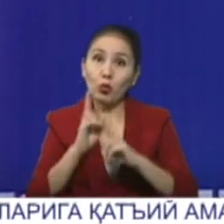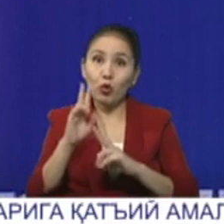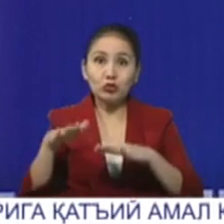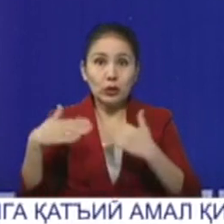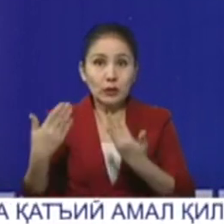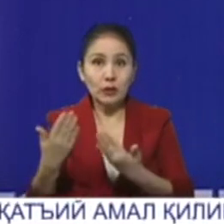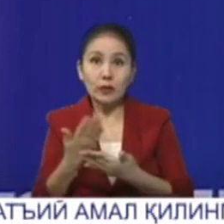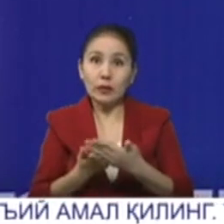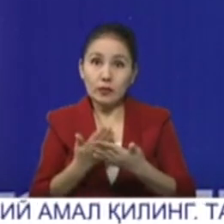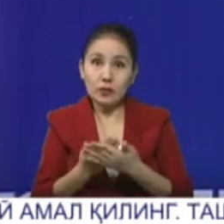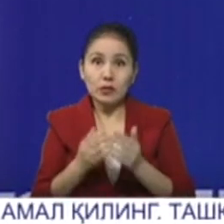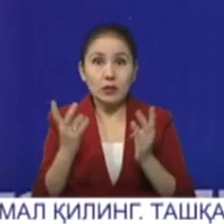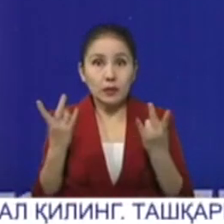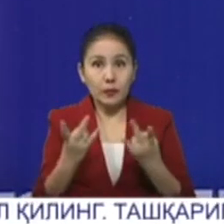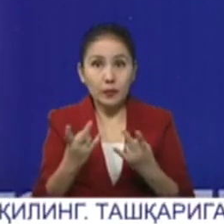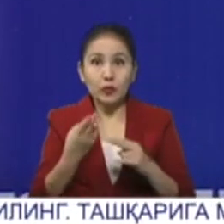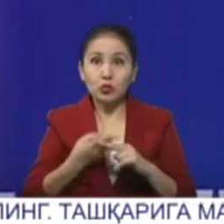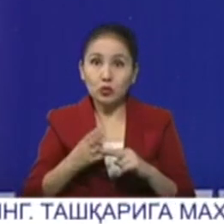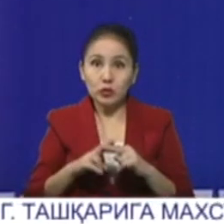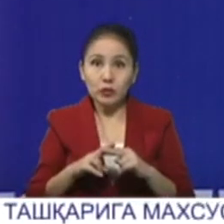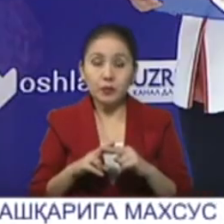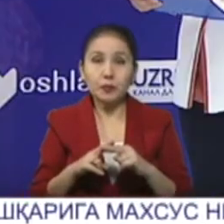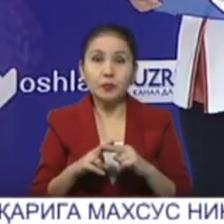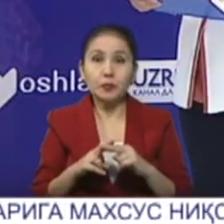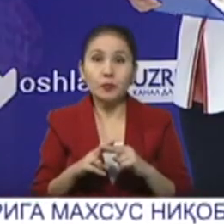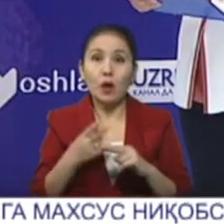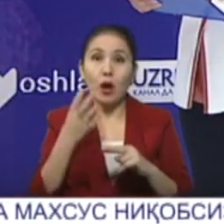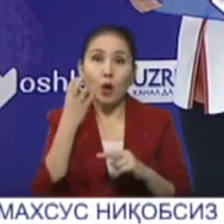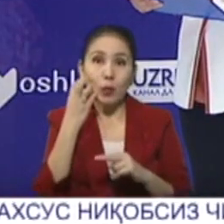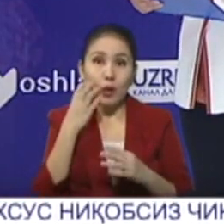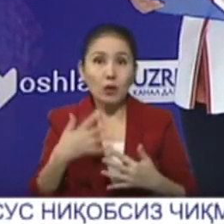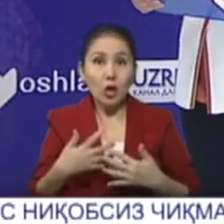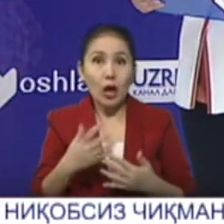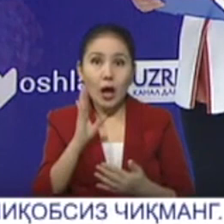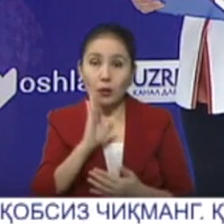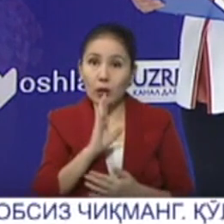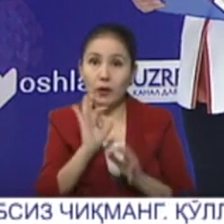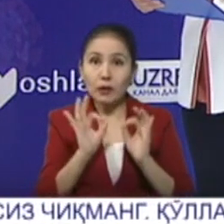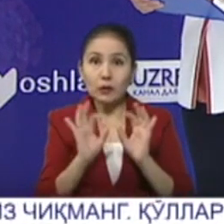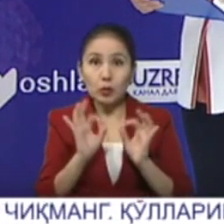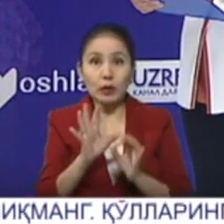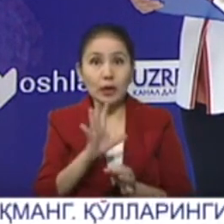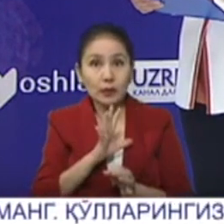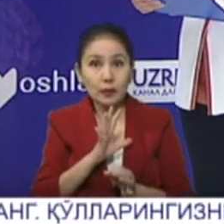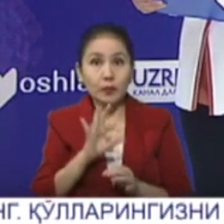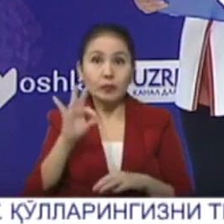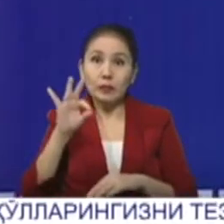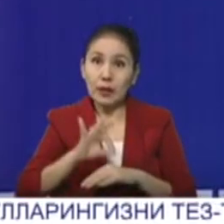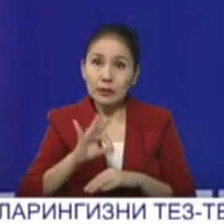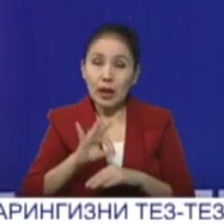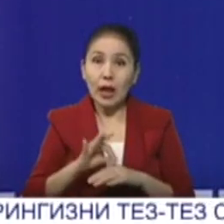etishlarini men tavsiya etgan bo'lardim. Chunki Bu homilador ayollar bizga aytib o'tganimizdek,